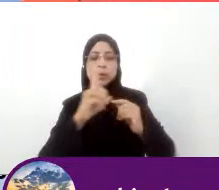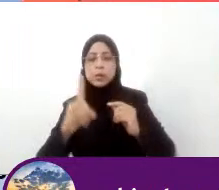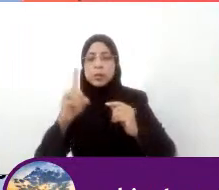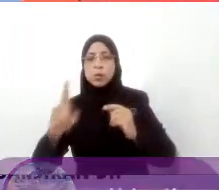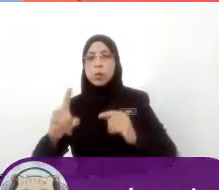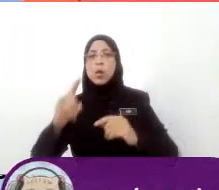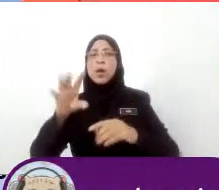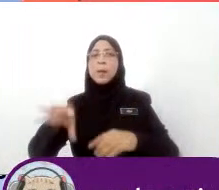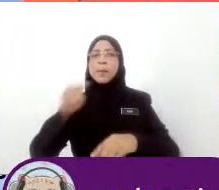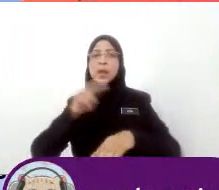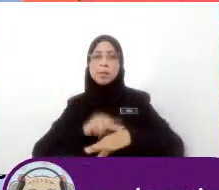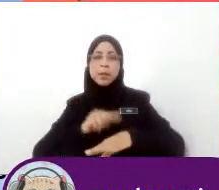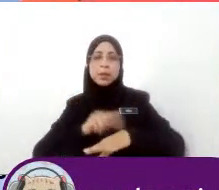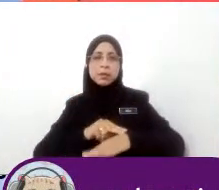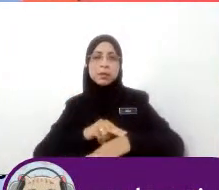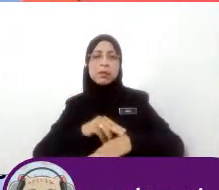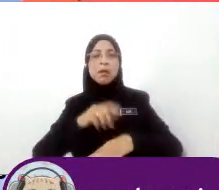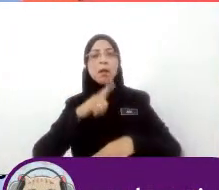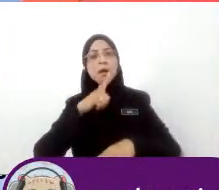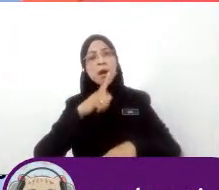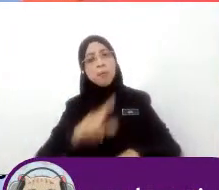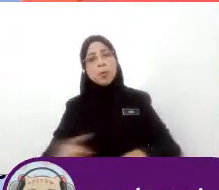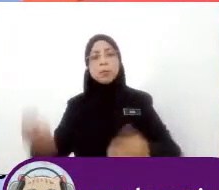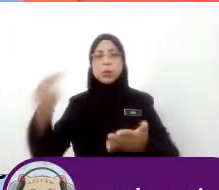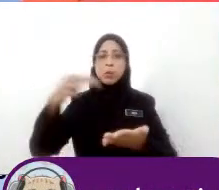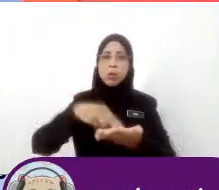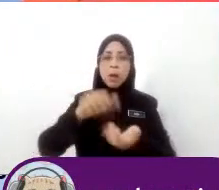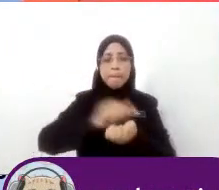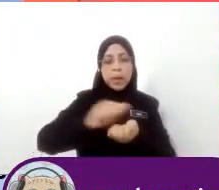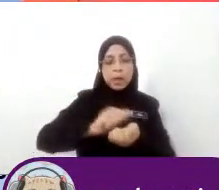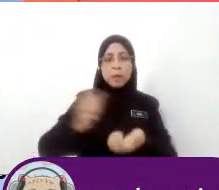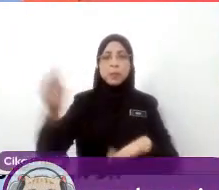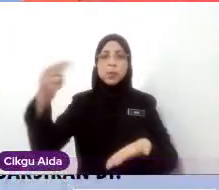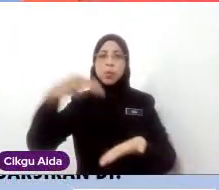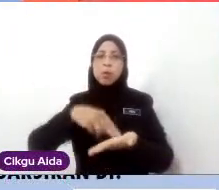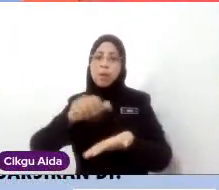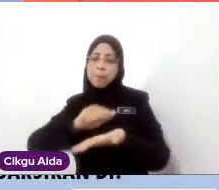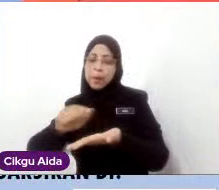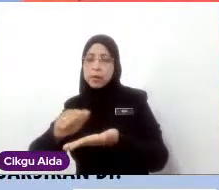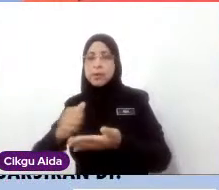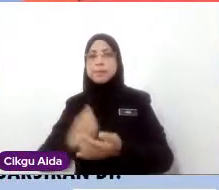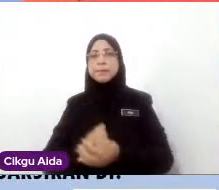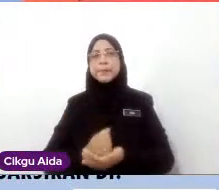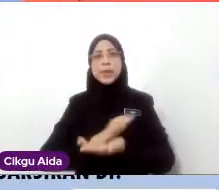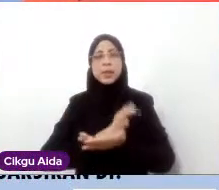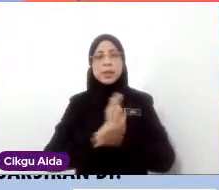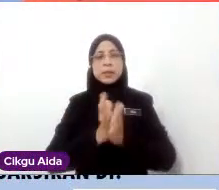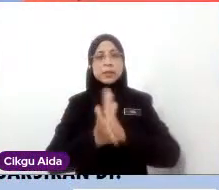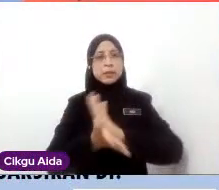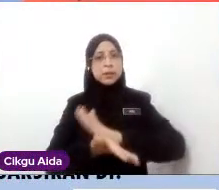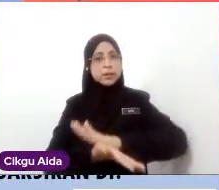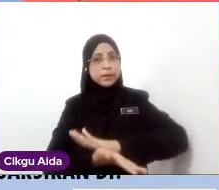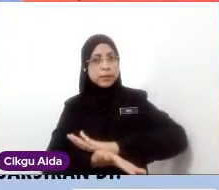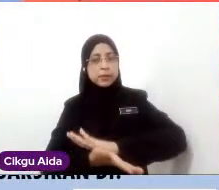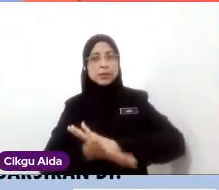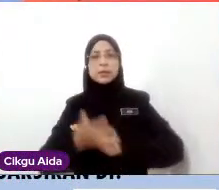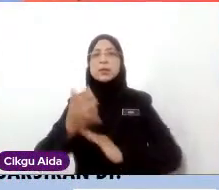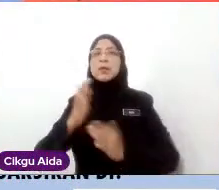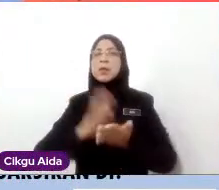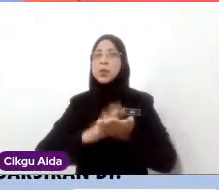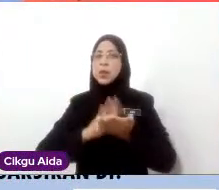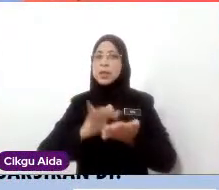masa yang lama sebab saya kena ulang-ulang dan ulang. Okey, jadi sebab itulah saya, tu yang bagusnya sekolah kami,